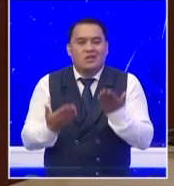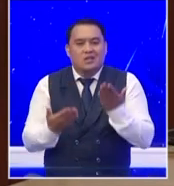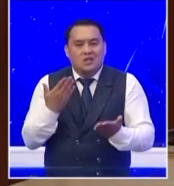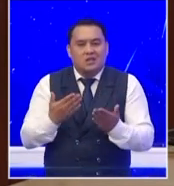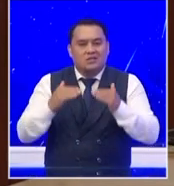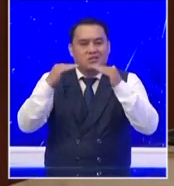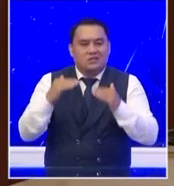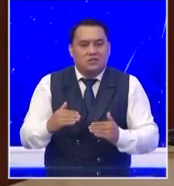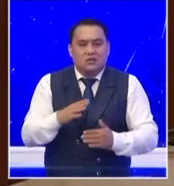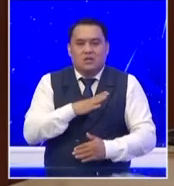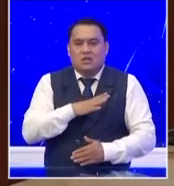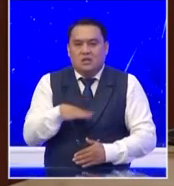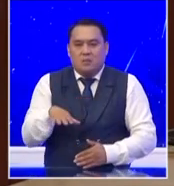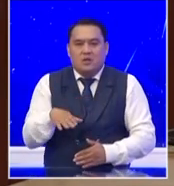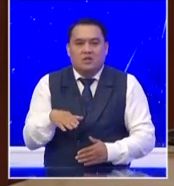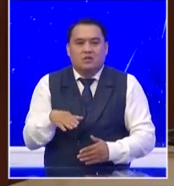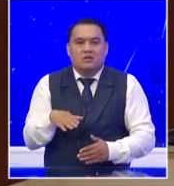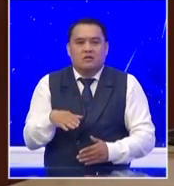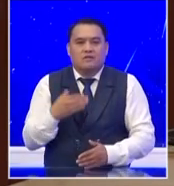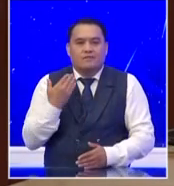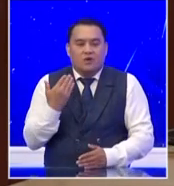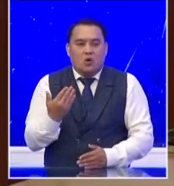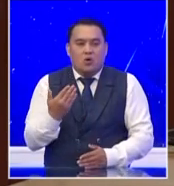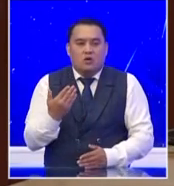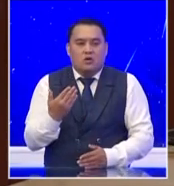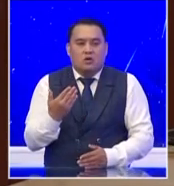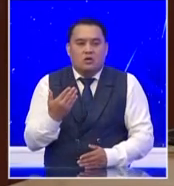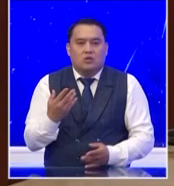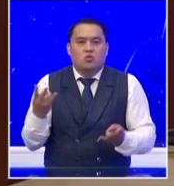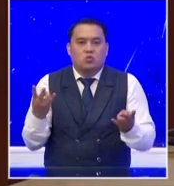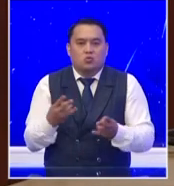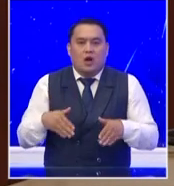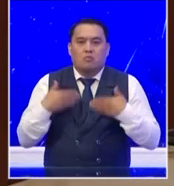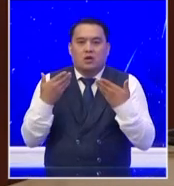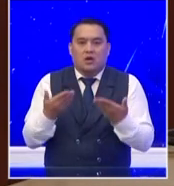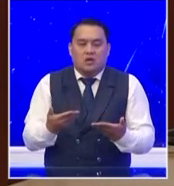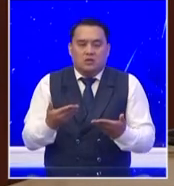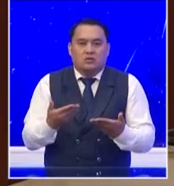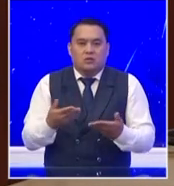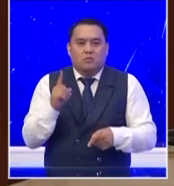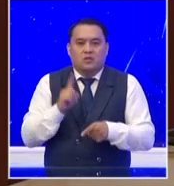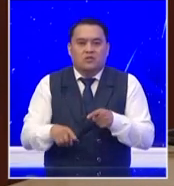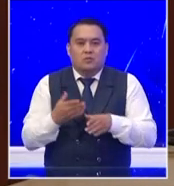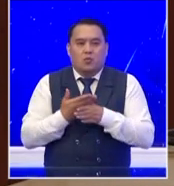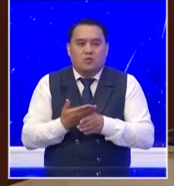не снижается приемом жаропонижающих средств, то, конечно, тогда вы обращаетесь в скорую помощь.